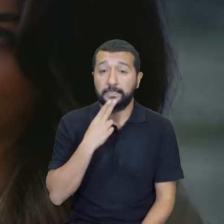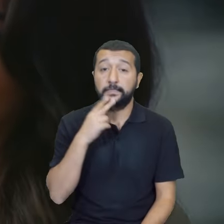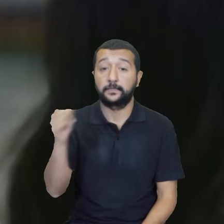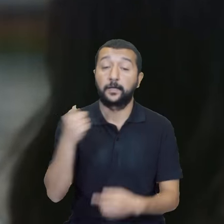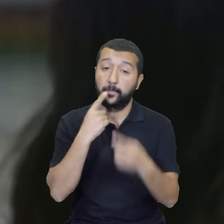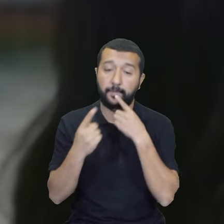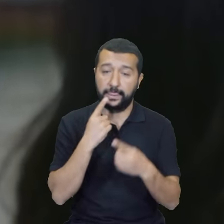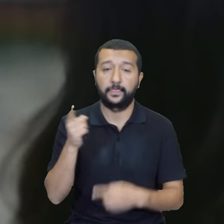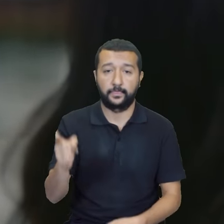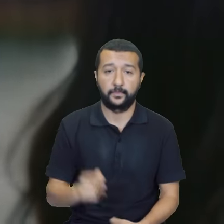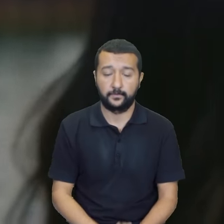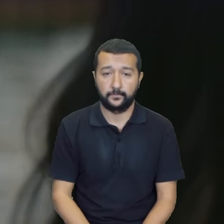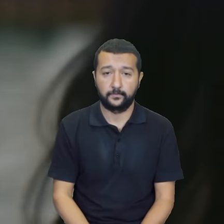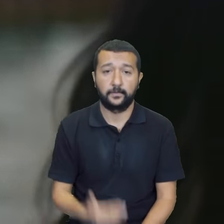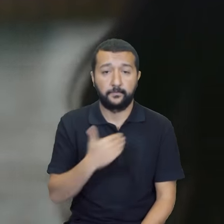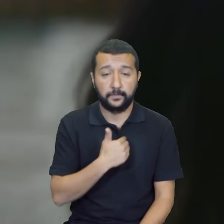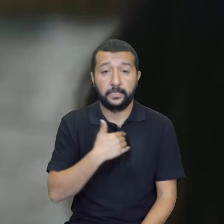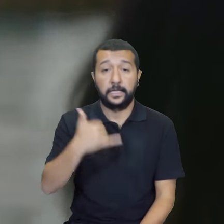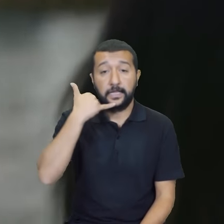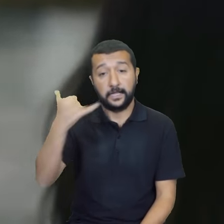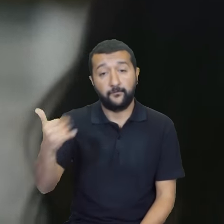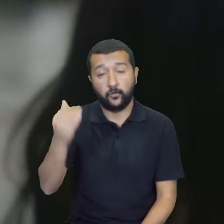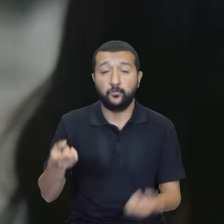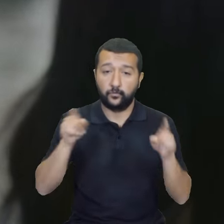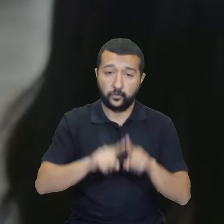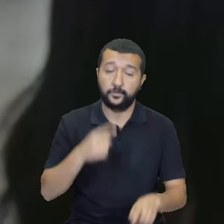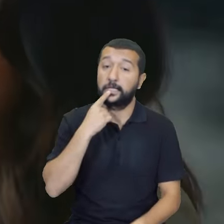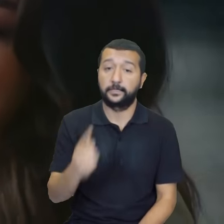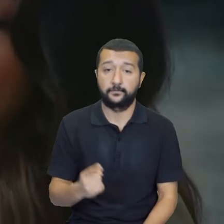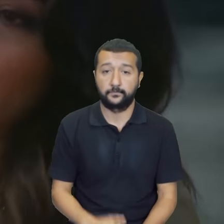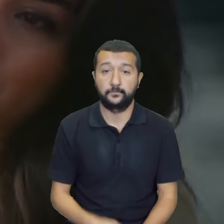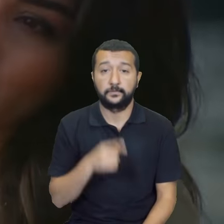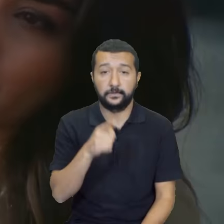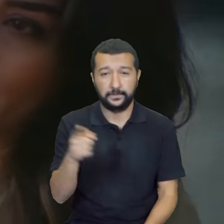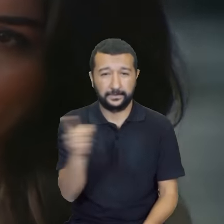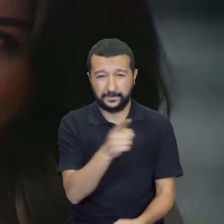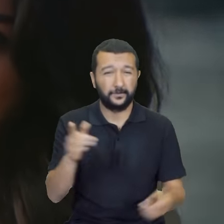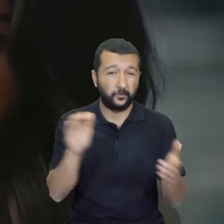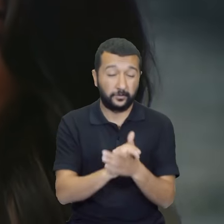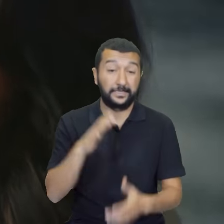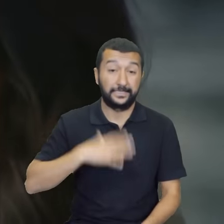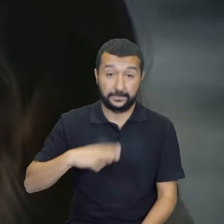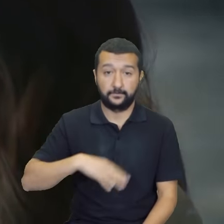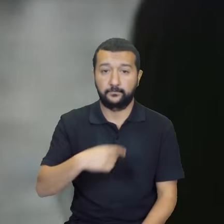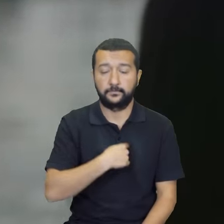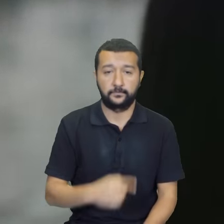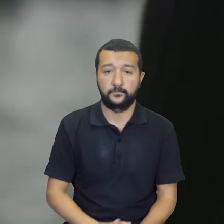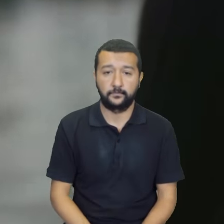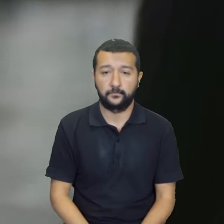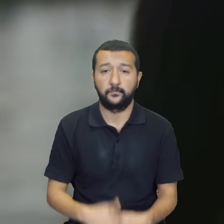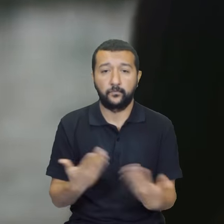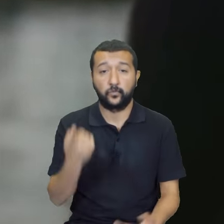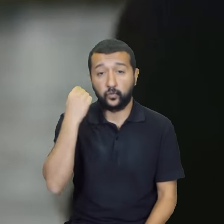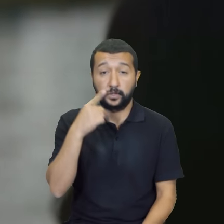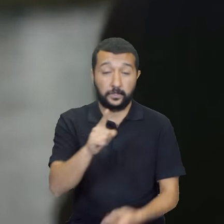Itır'la konuştuk. Ya ben telefon ettim, hani buluşalım dedim. Ya aranızı düzeltmek istemiştim ben. Ya